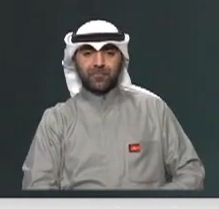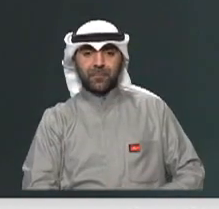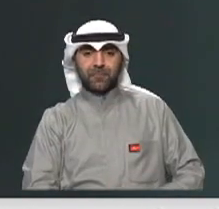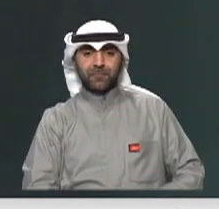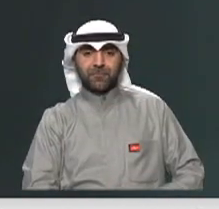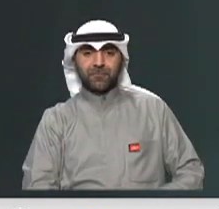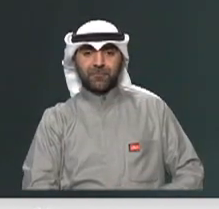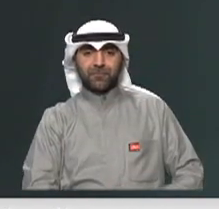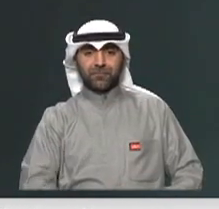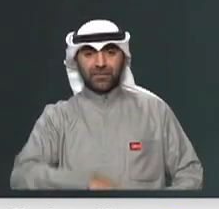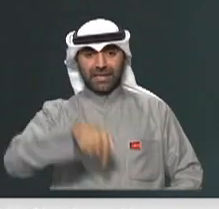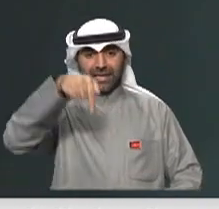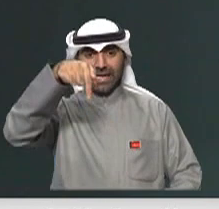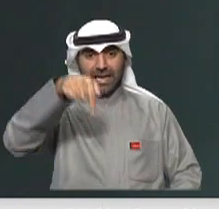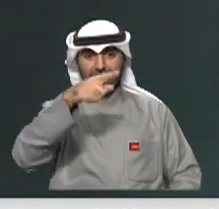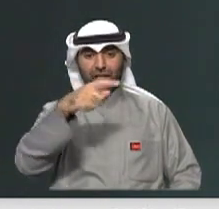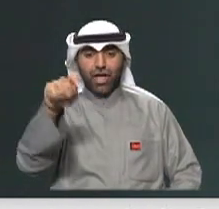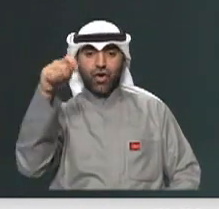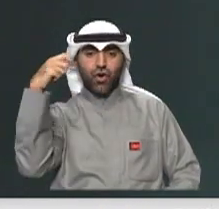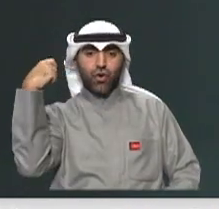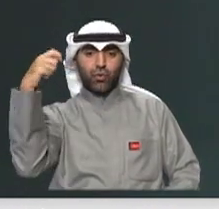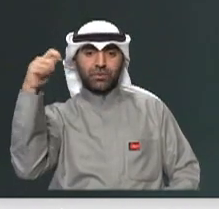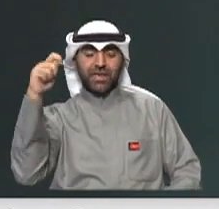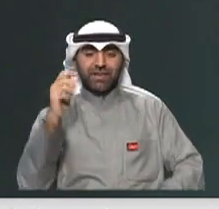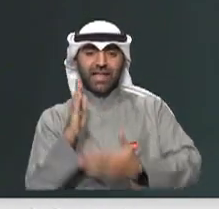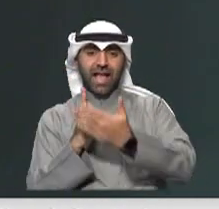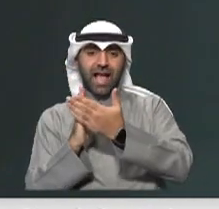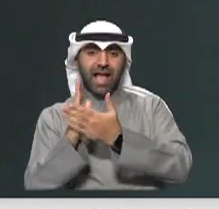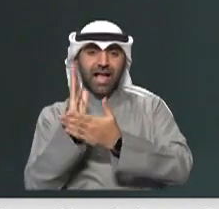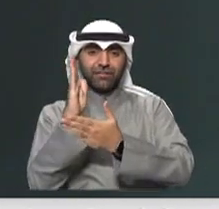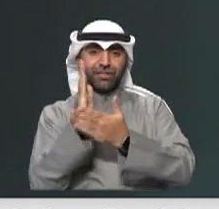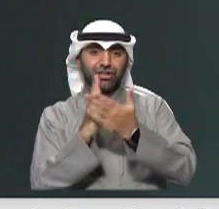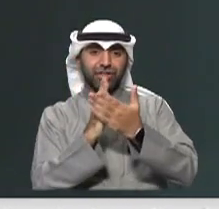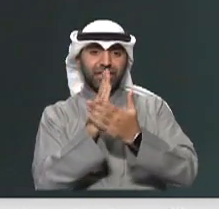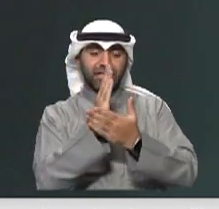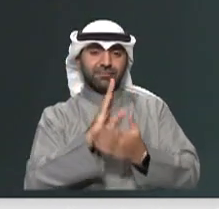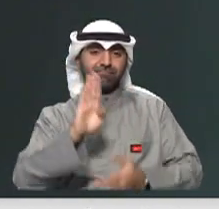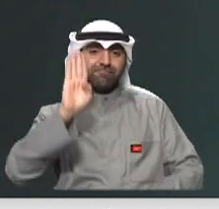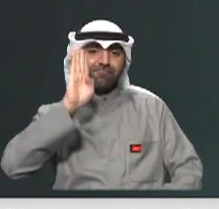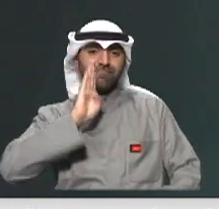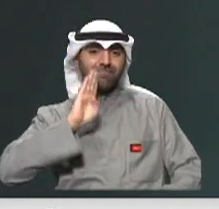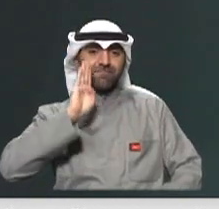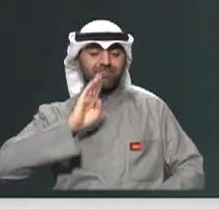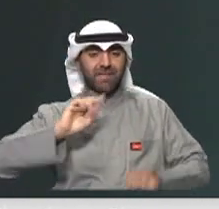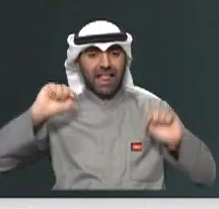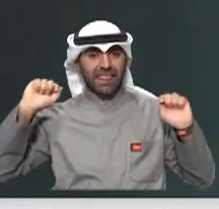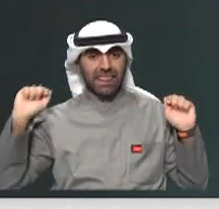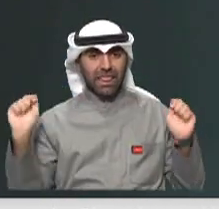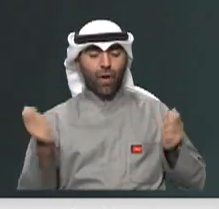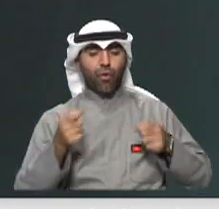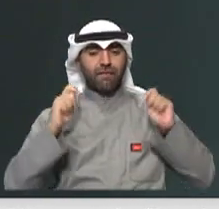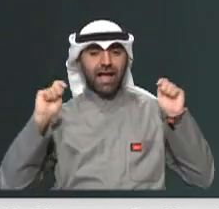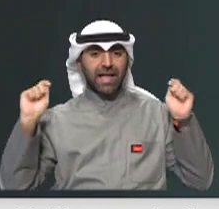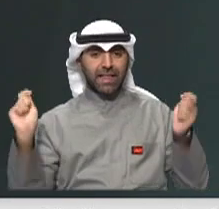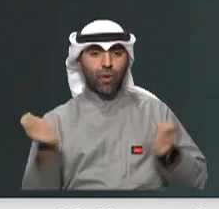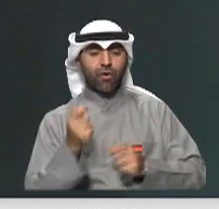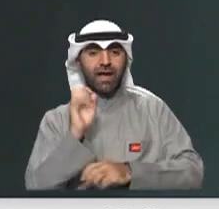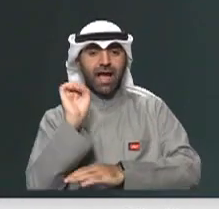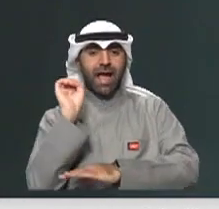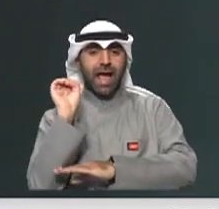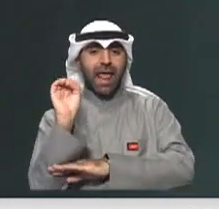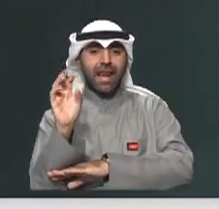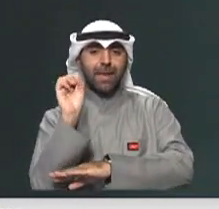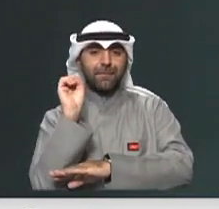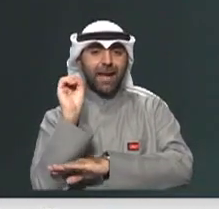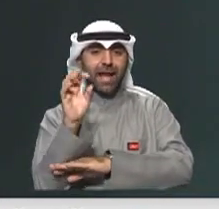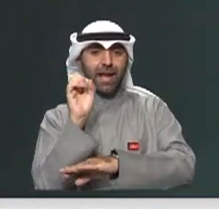فتجسدت أصفى معاني الحب والوفاء للوطن بعملكما الوطني الزاخر بقيم الأخلاص والعطاء.